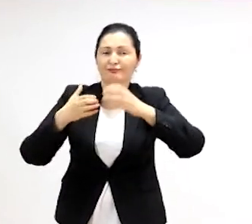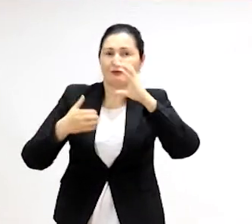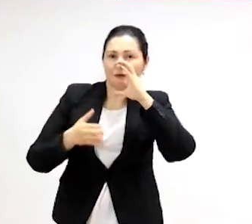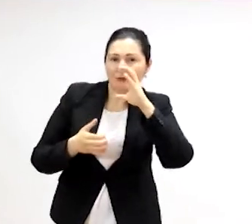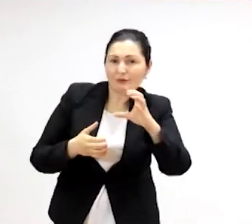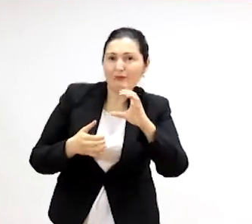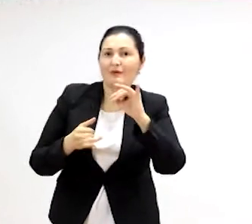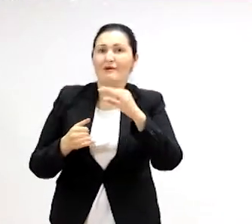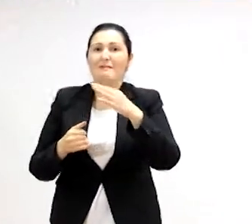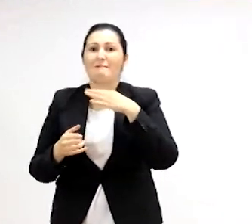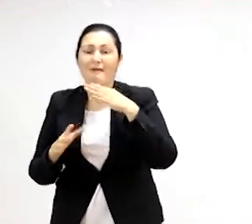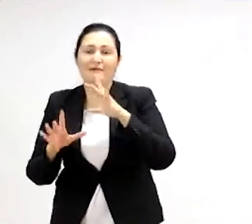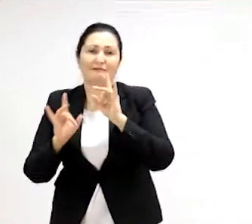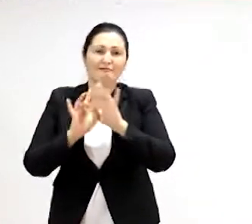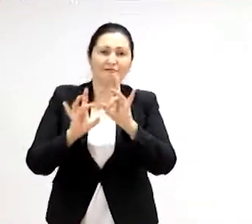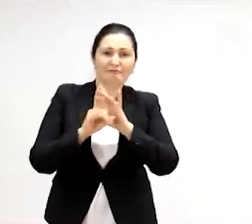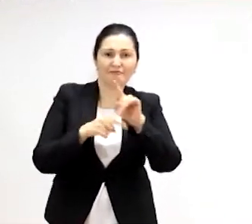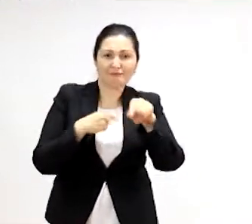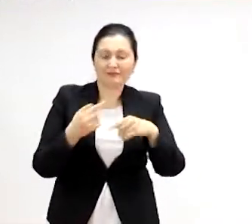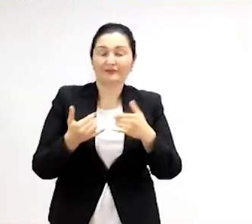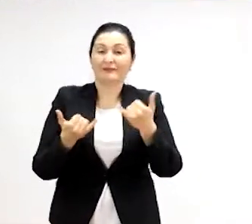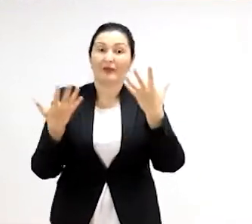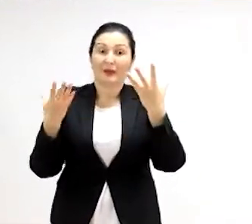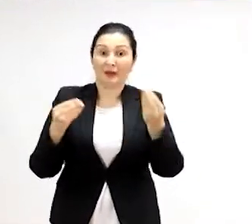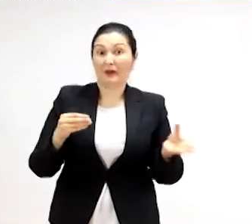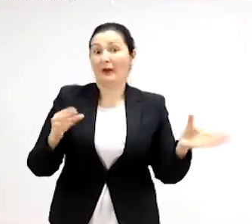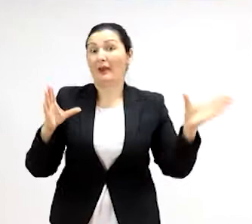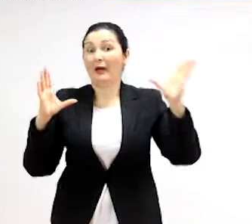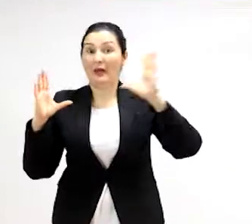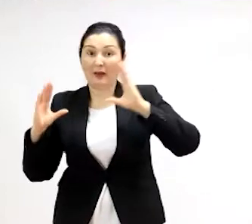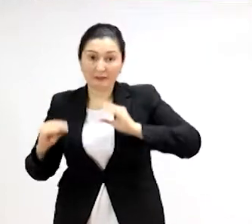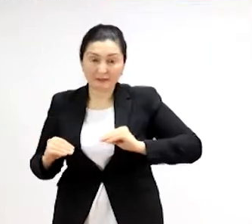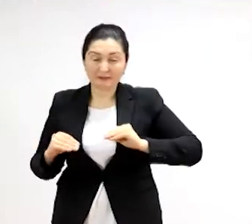гӯшт ҳарф зад. Рӯз